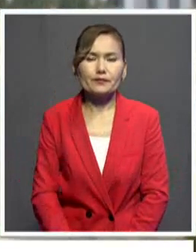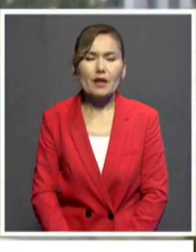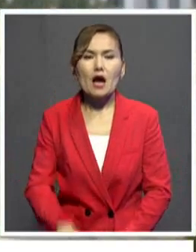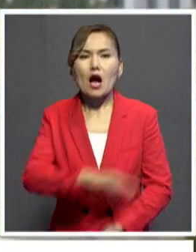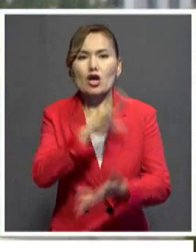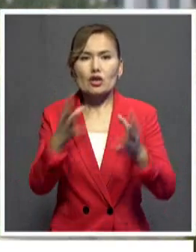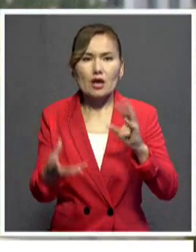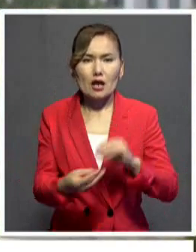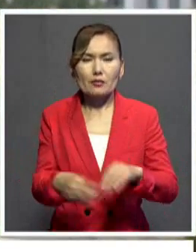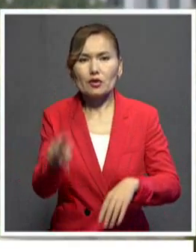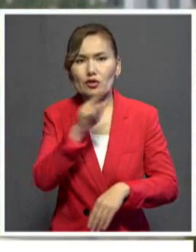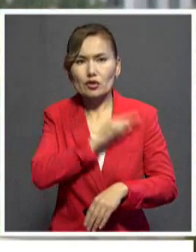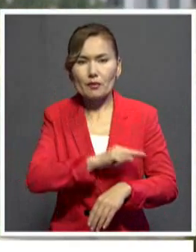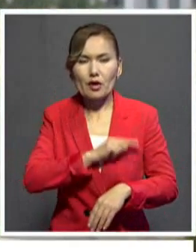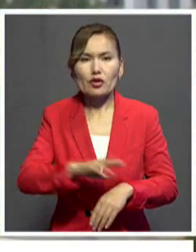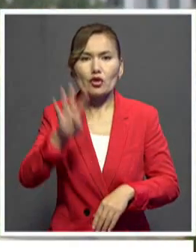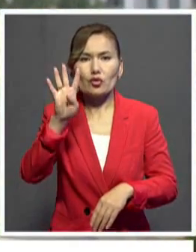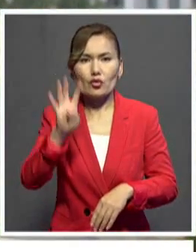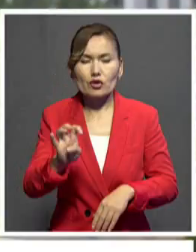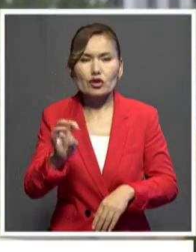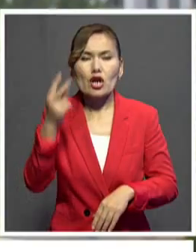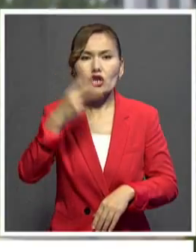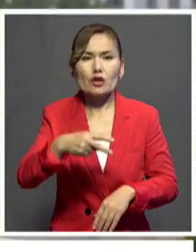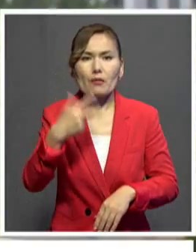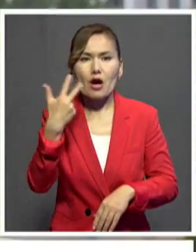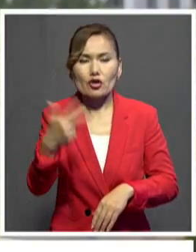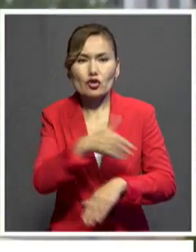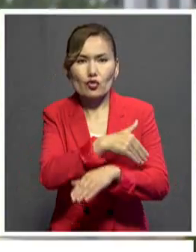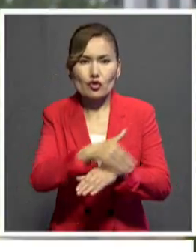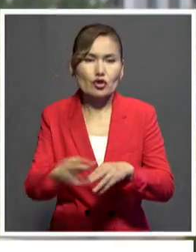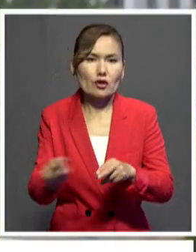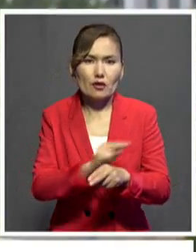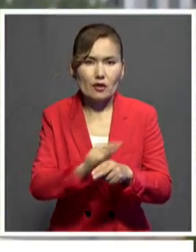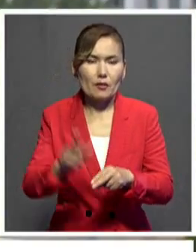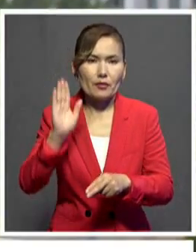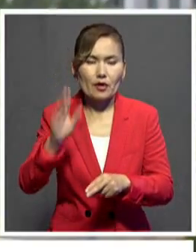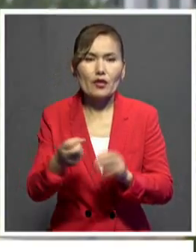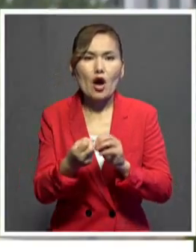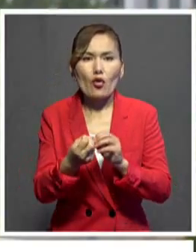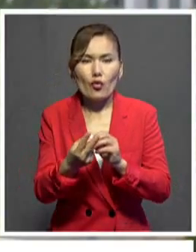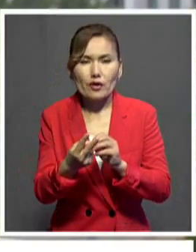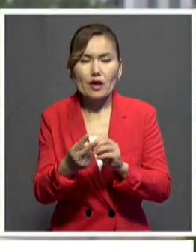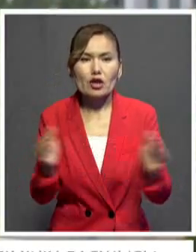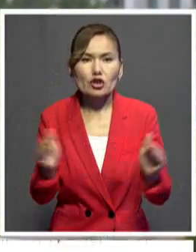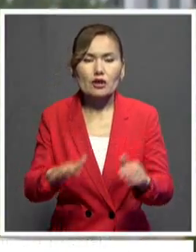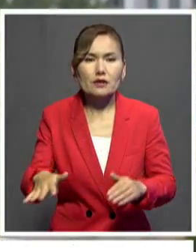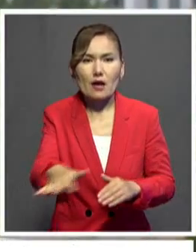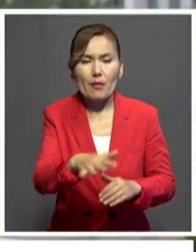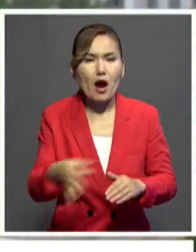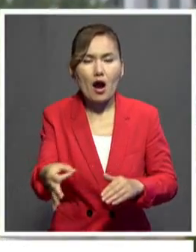Жалпы жұмыстар 420 көшеде іске асырылды, яғни 12 ықшамаудан